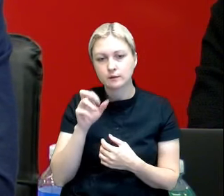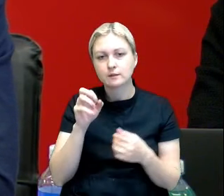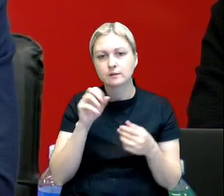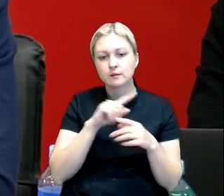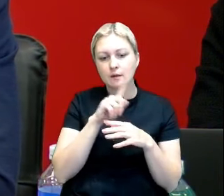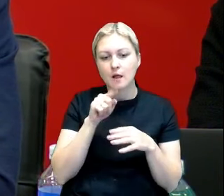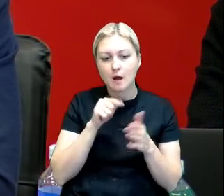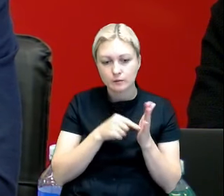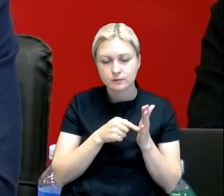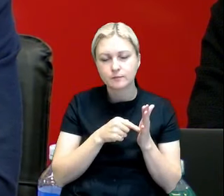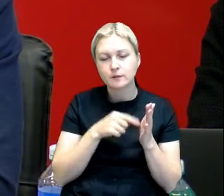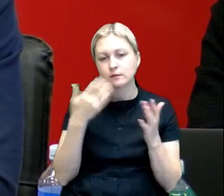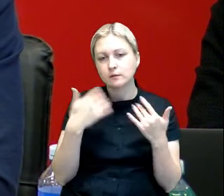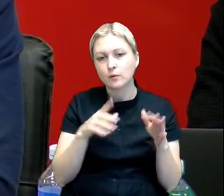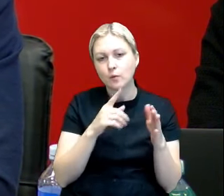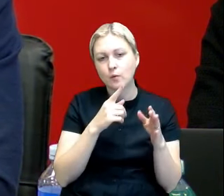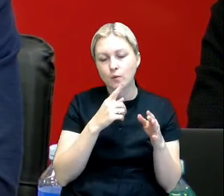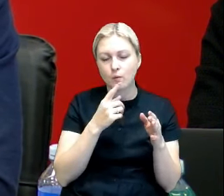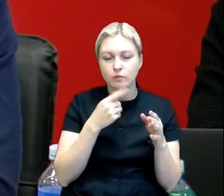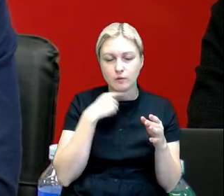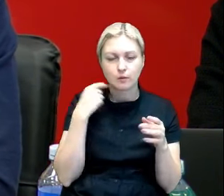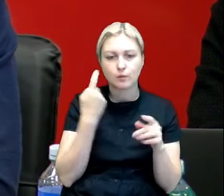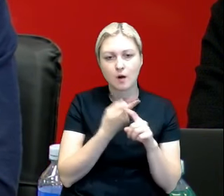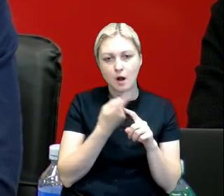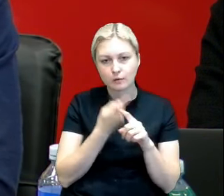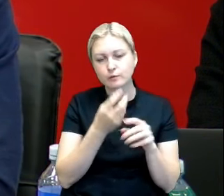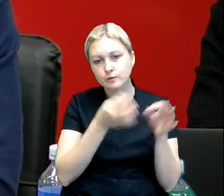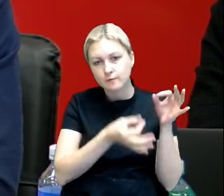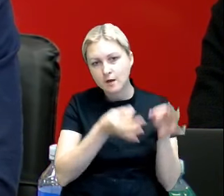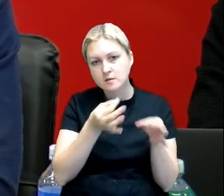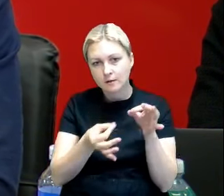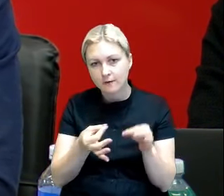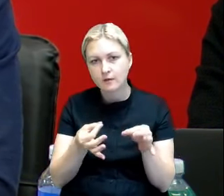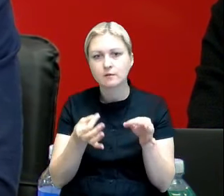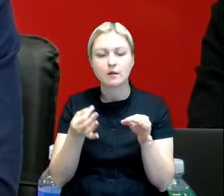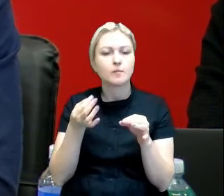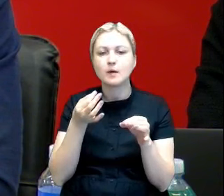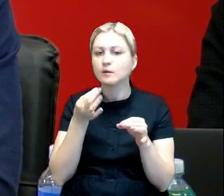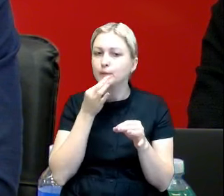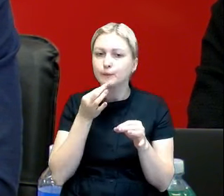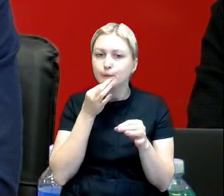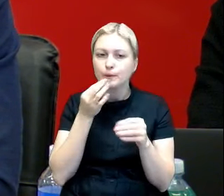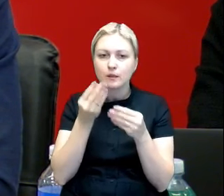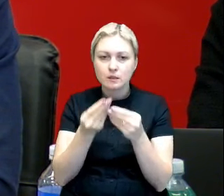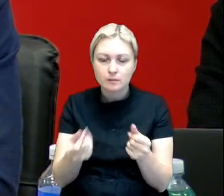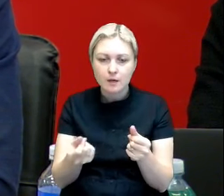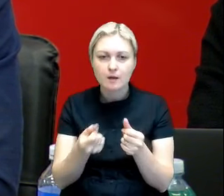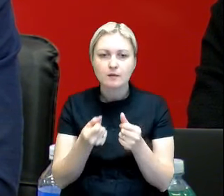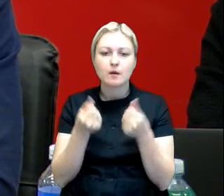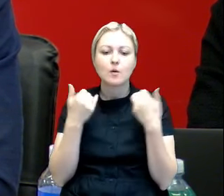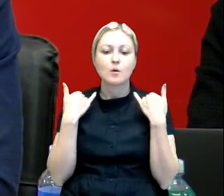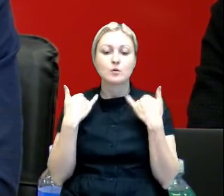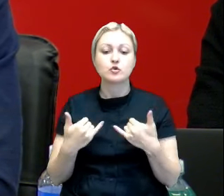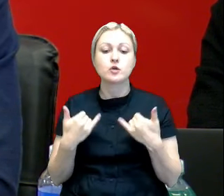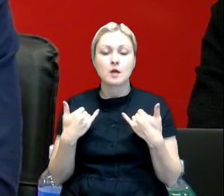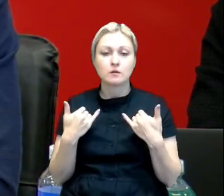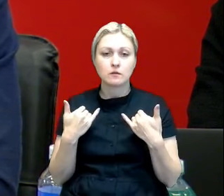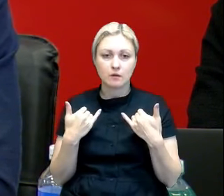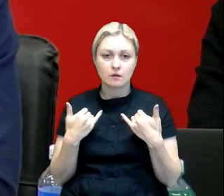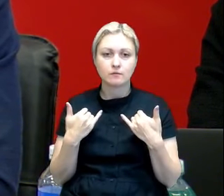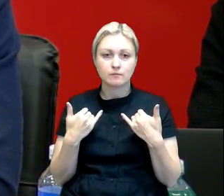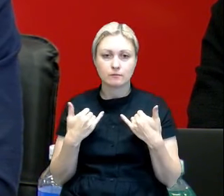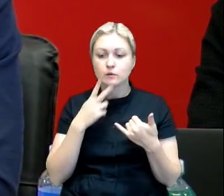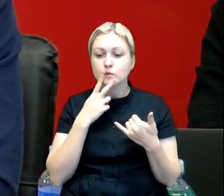jisai neįgaudavo vienos arba kitos formos tai šiandieną vertinant